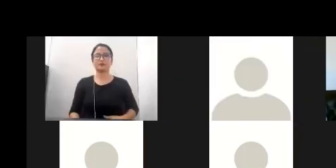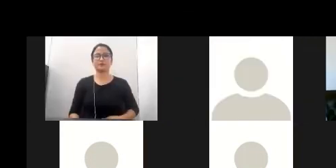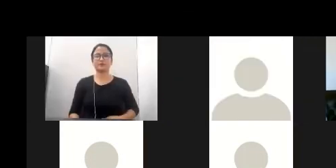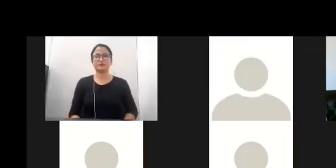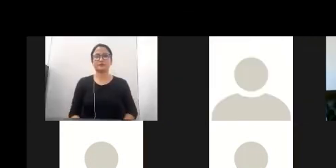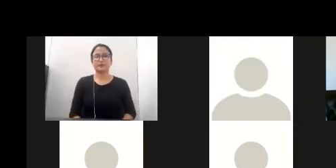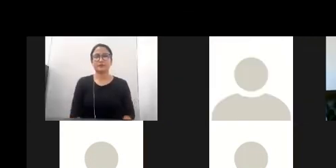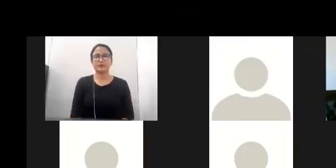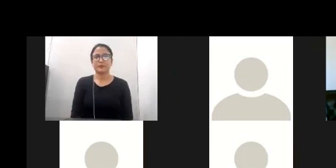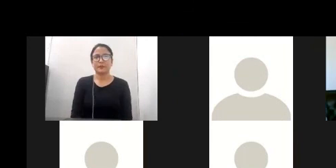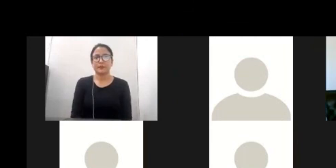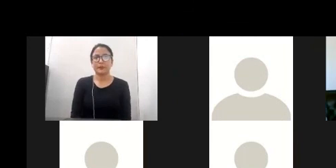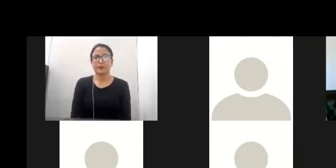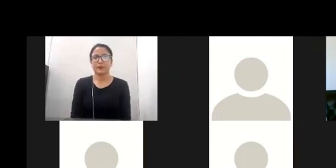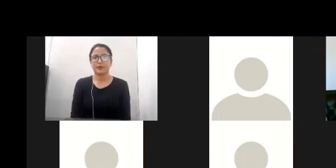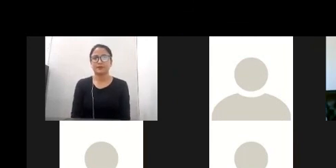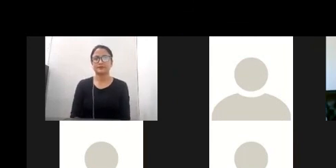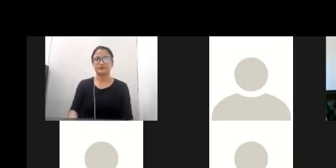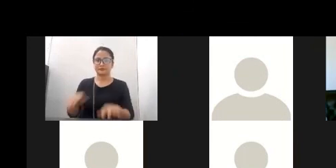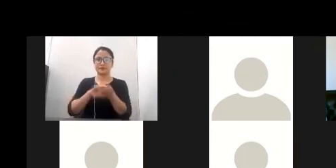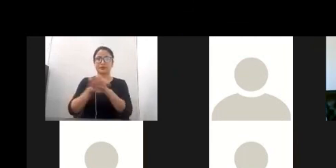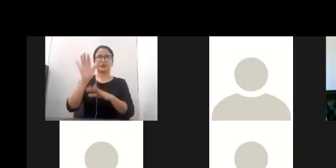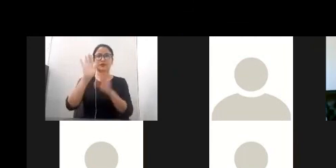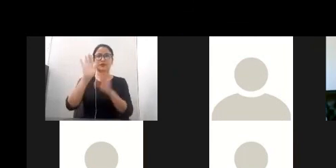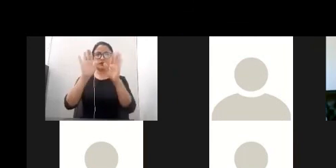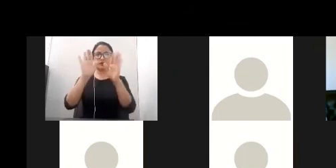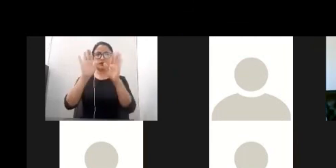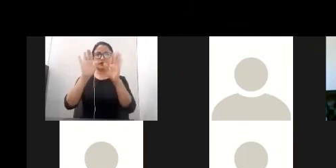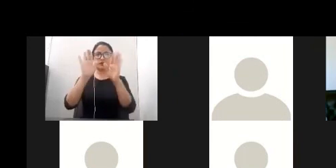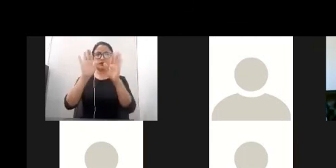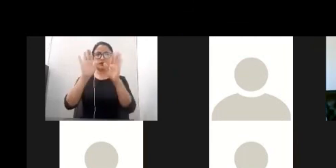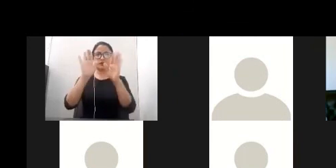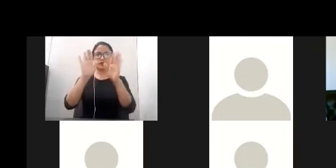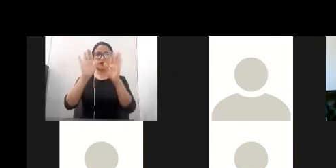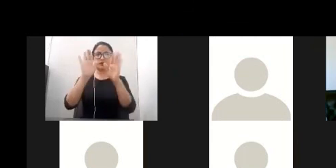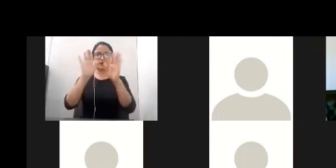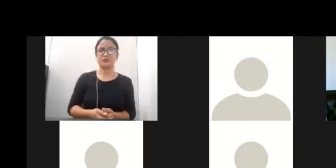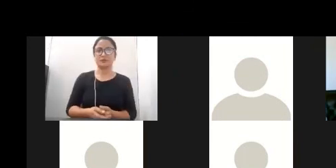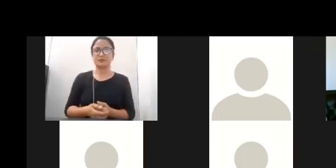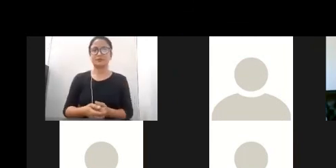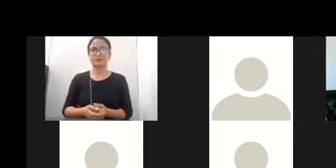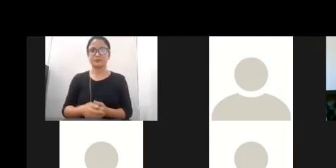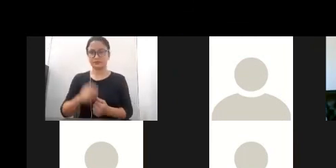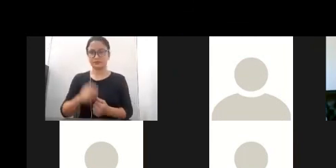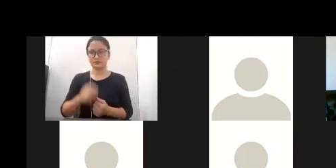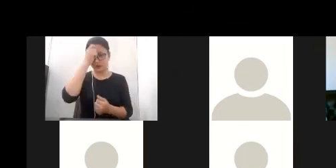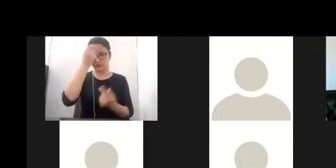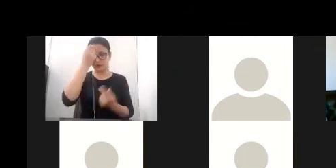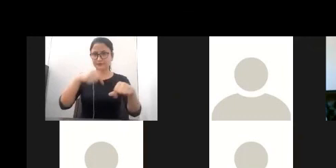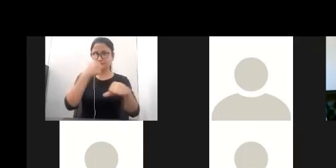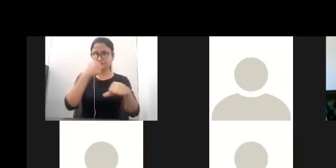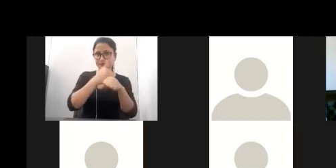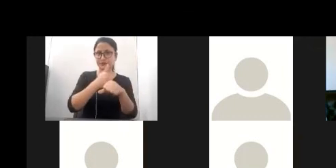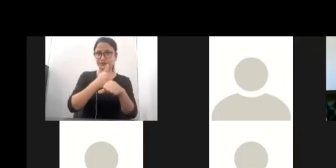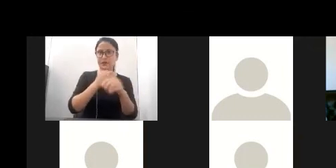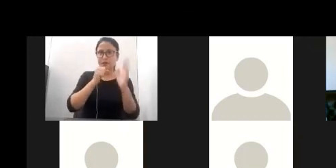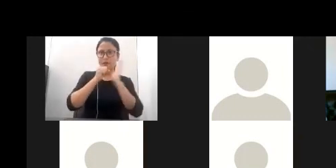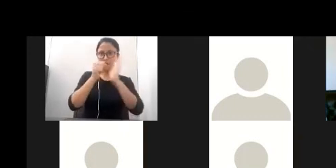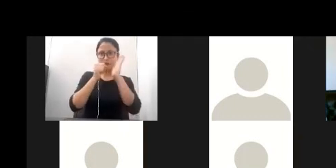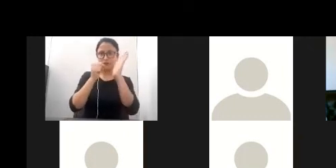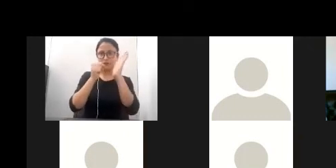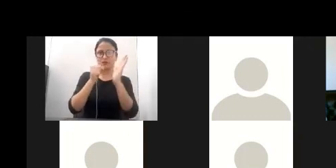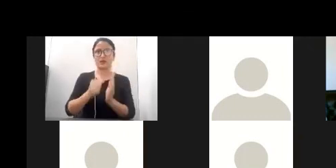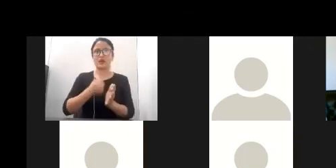धेरै धेरै धन्यवाद सभापतिज्यूलाई, माननीय सभापतिज्यूलाई यहाँको मन्तव्य र यहाँको आफ्नो अनुभव